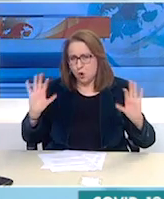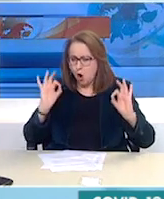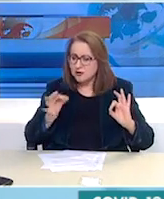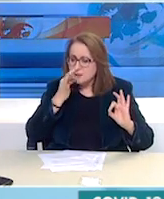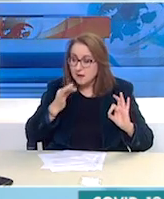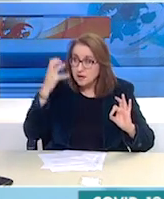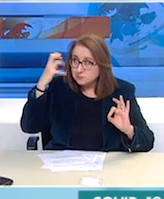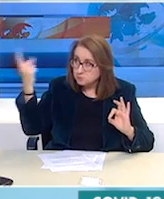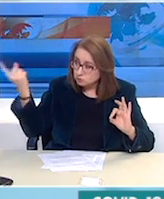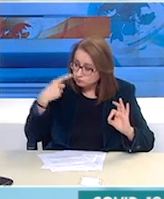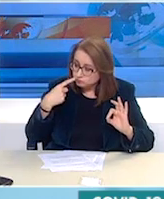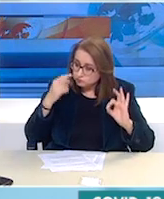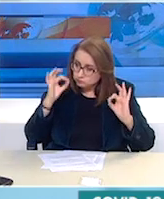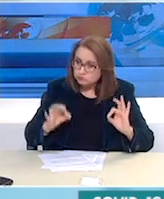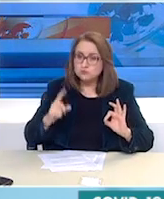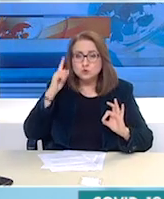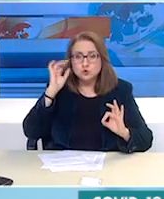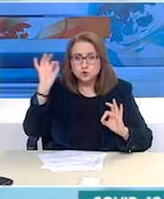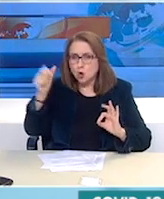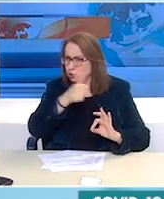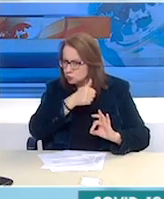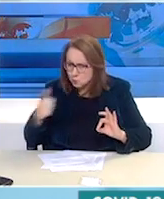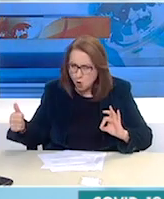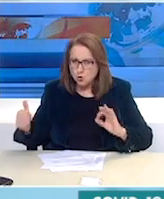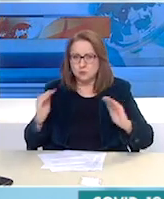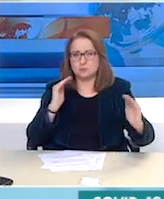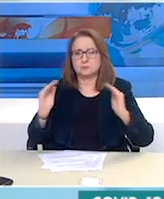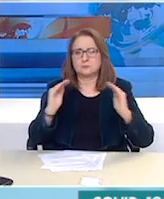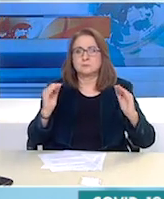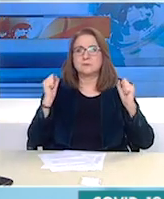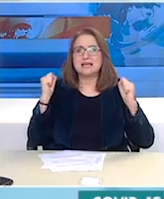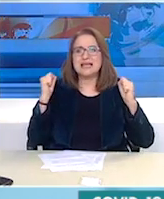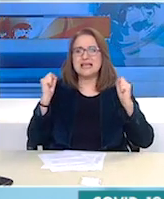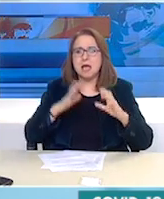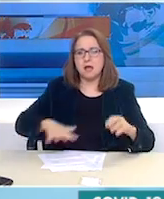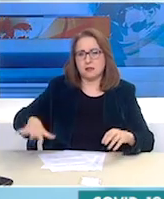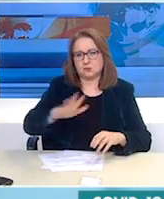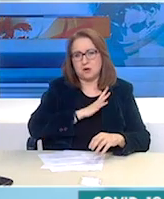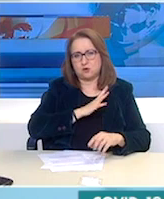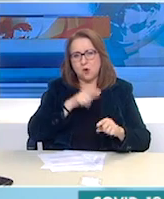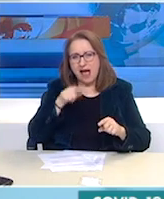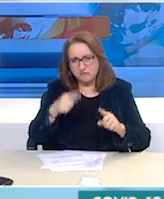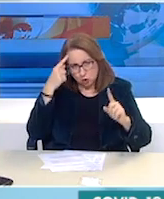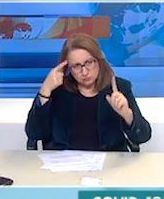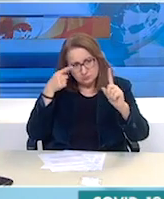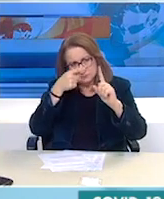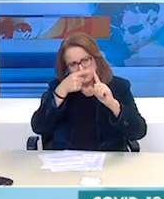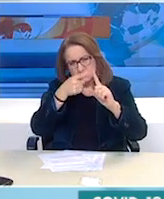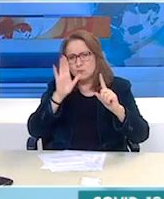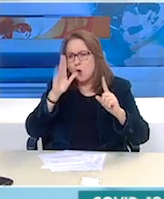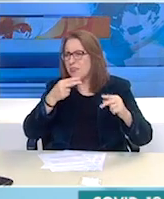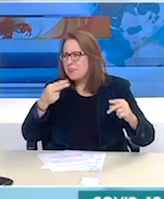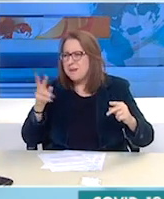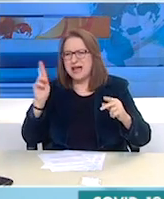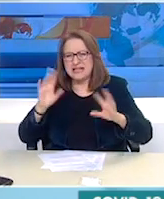και αποβλέπουν αποκλειστικά και μόνο στην διασφάλιση της δημόσιας υγείας και στην διασφάλιση όρων μη εξάπλωσης